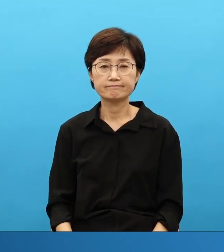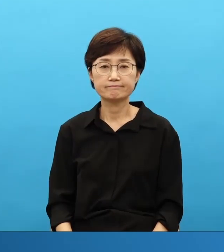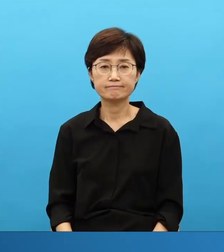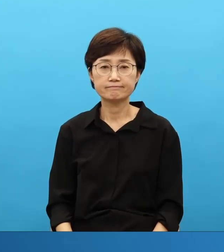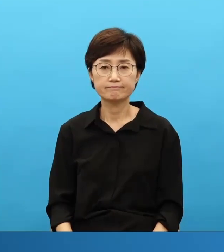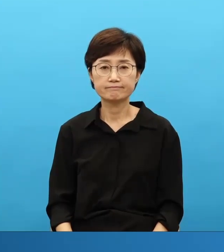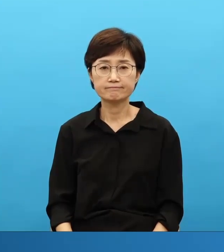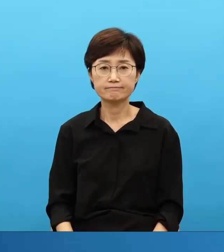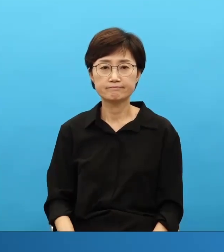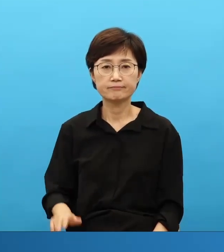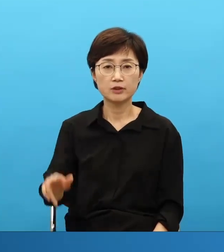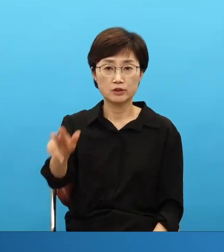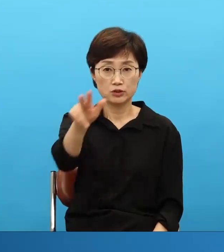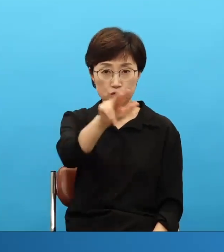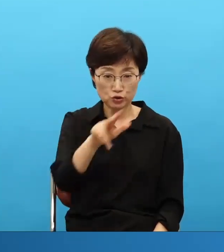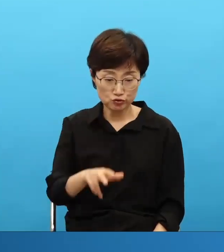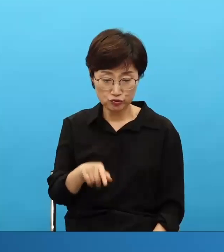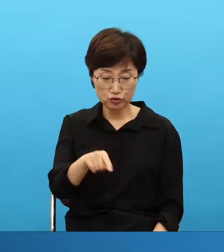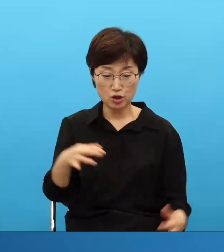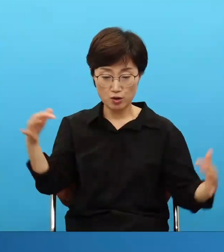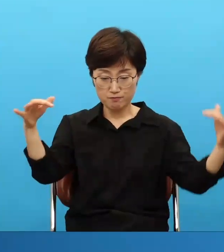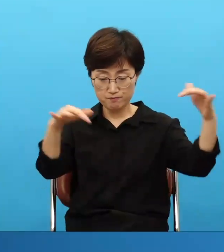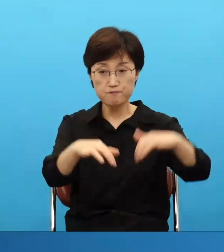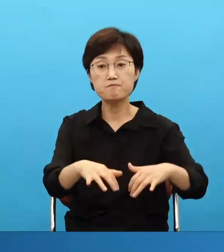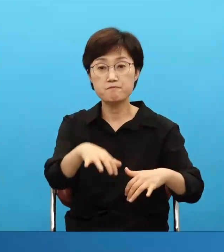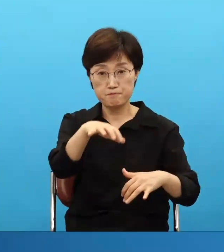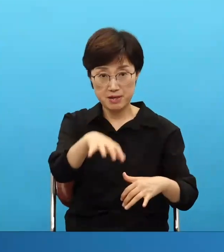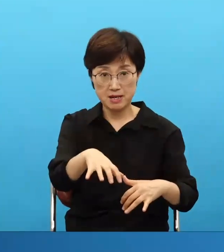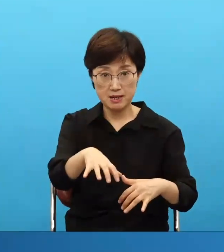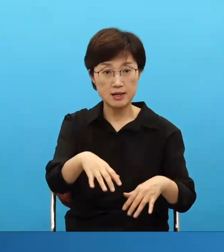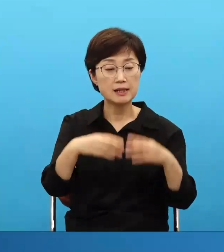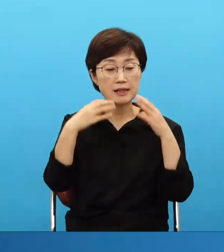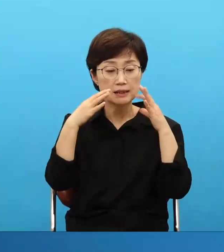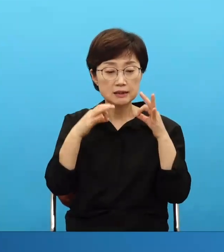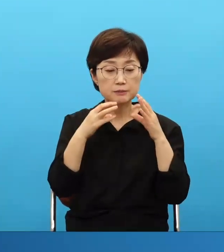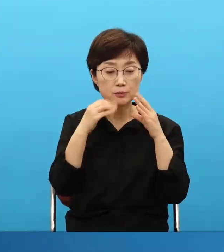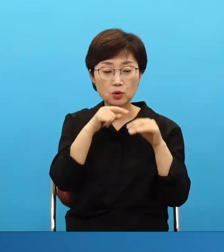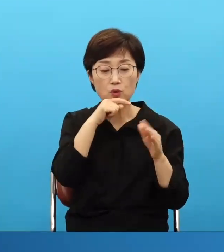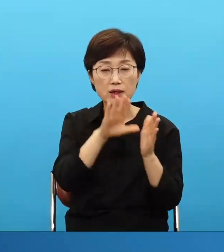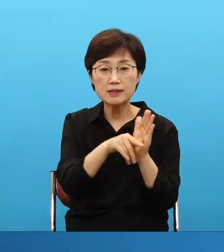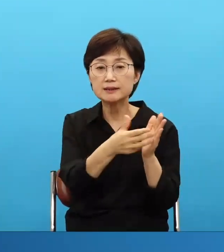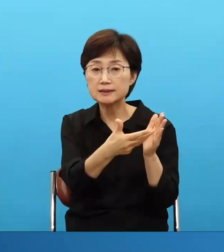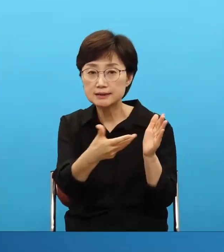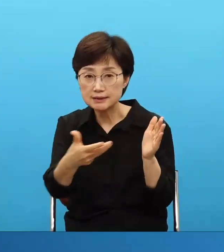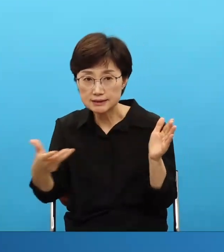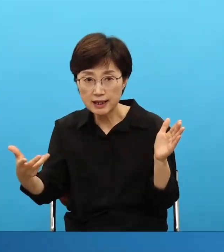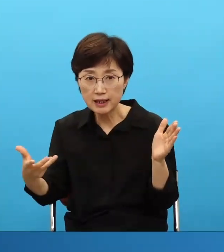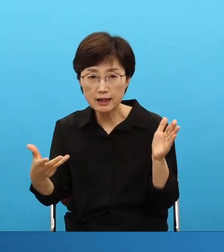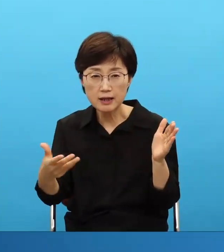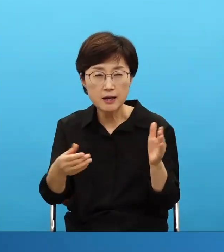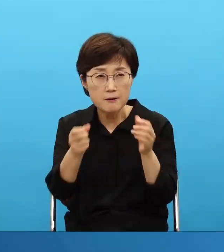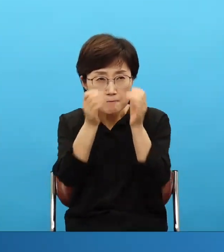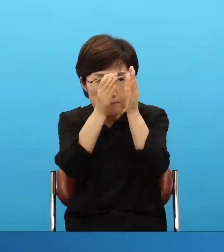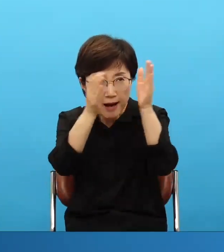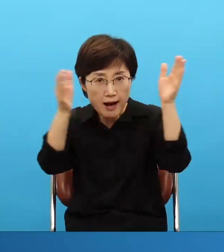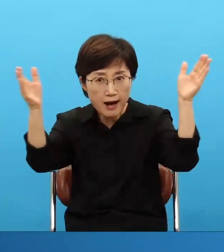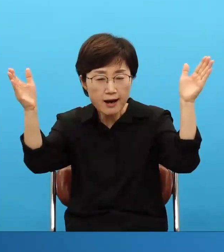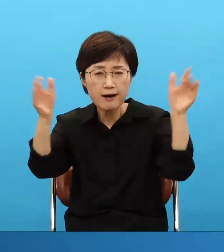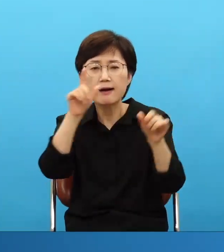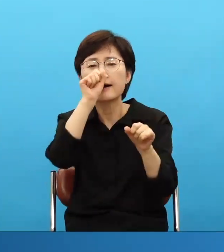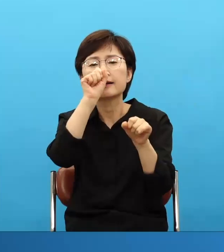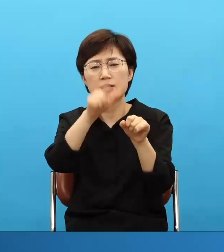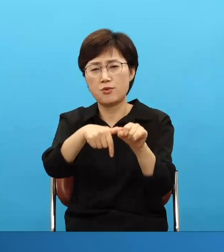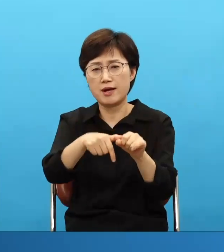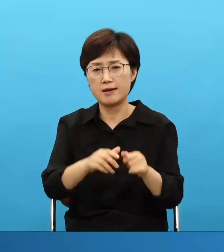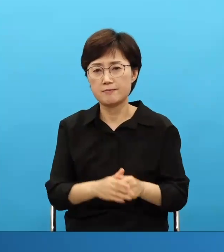전국에서 보인 전도자들게 알유티씨 안에서 금토일 시대의 모습을 실현시키는 강습해 있습니다 이런